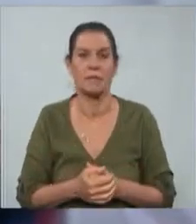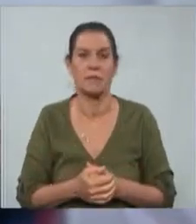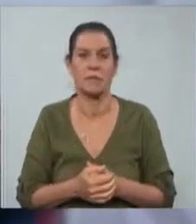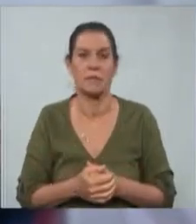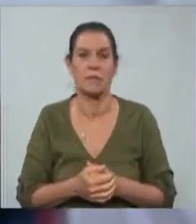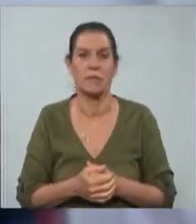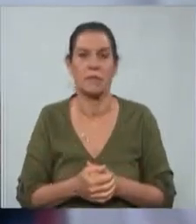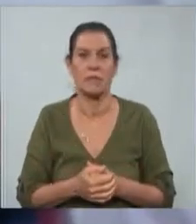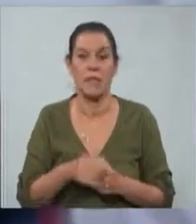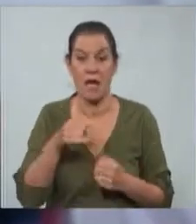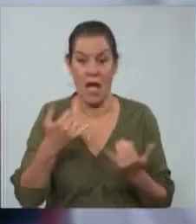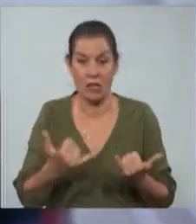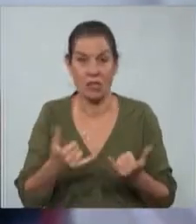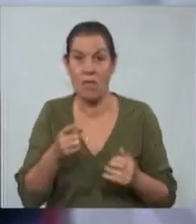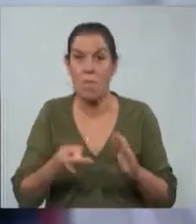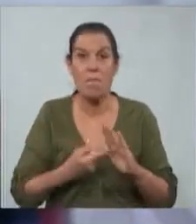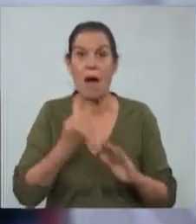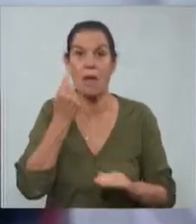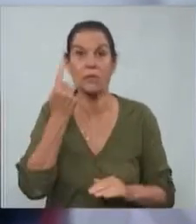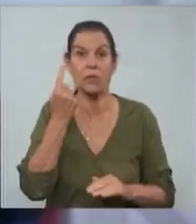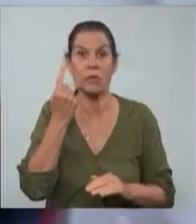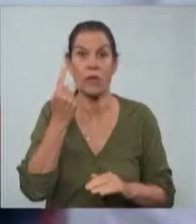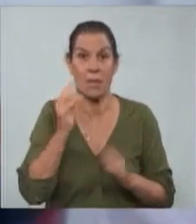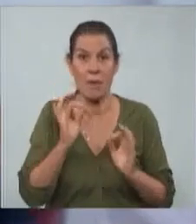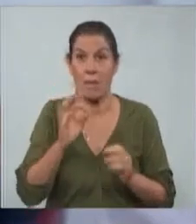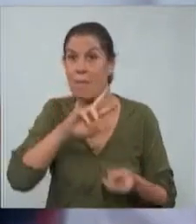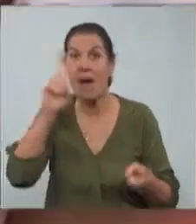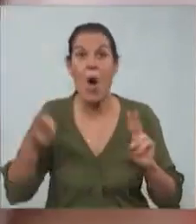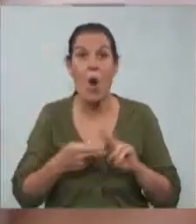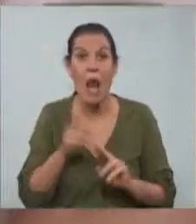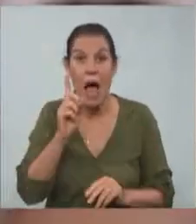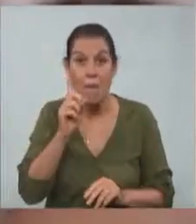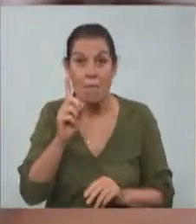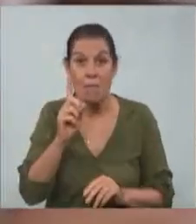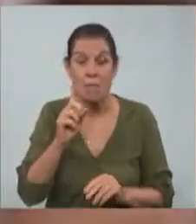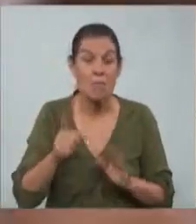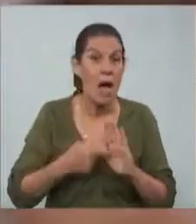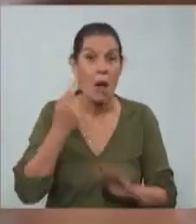וזאת הפעם הראשונה ever בעולם שיש טיפול כזה.